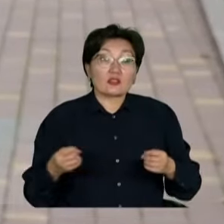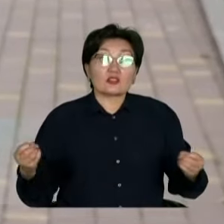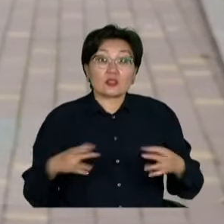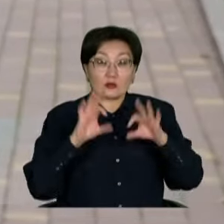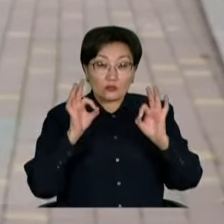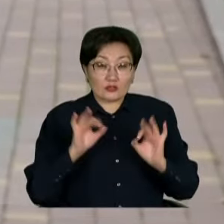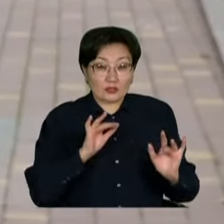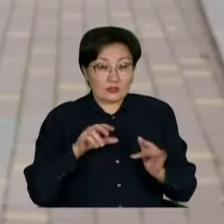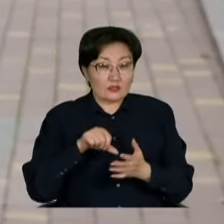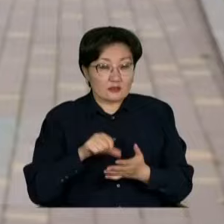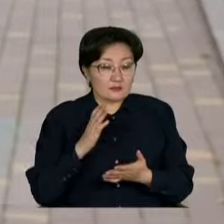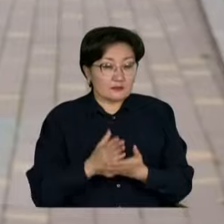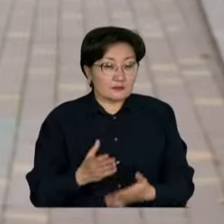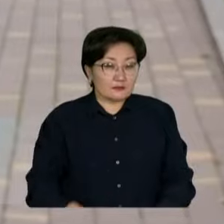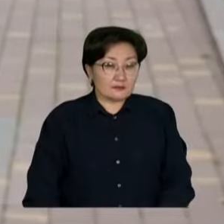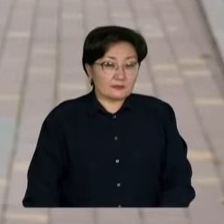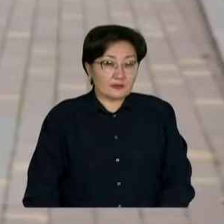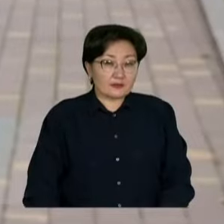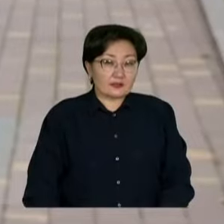да қатысып отырған жайымыз бар.